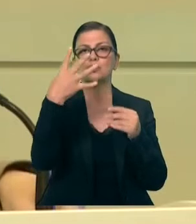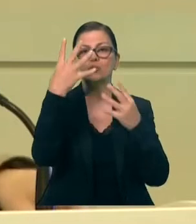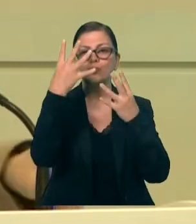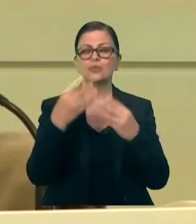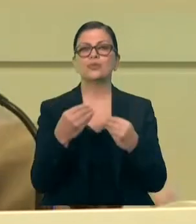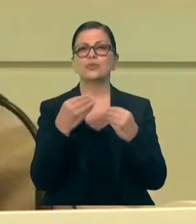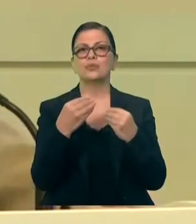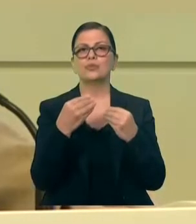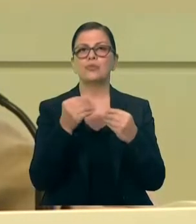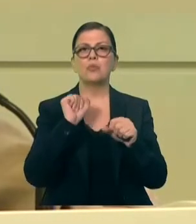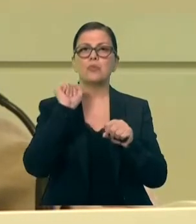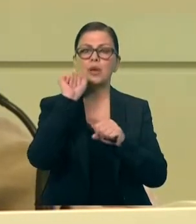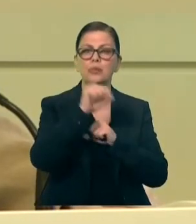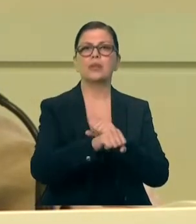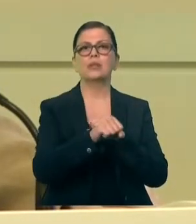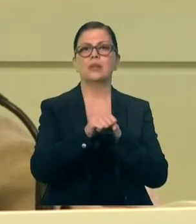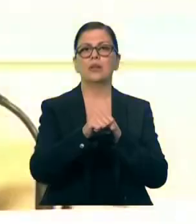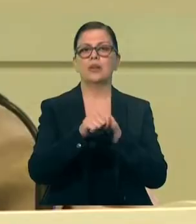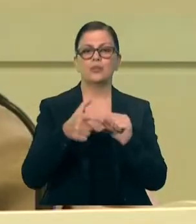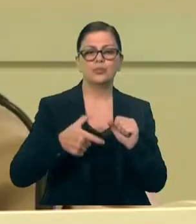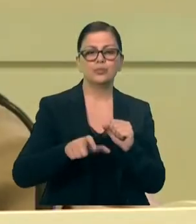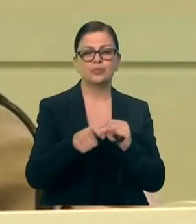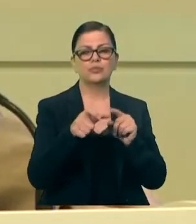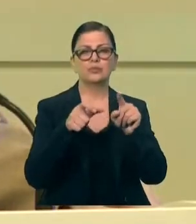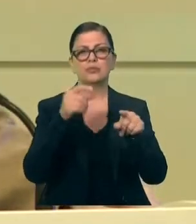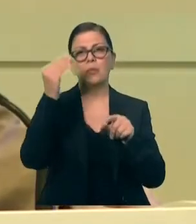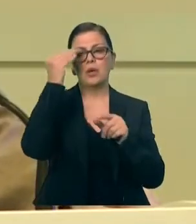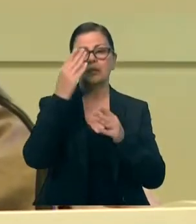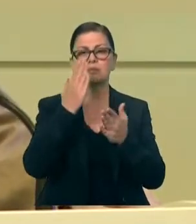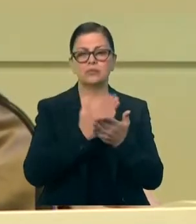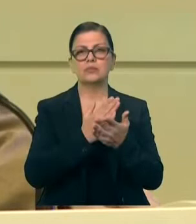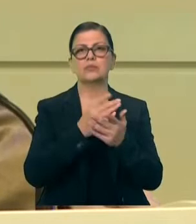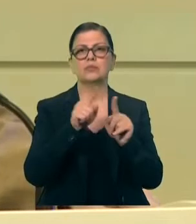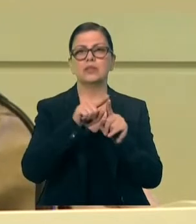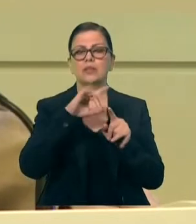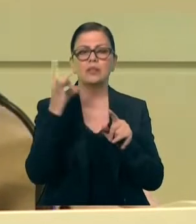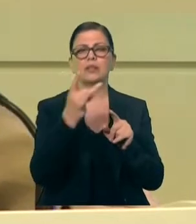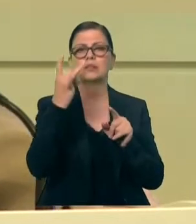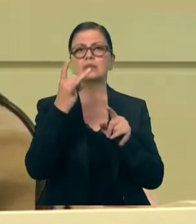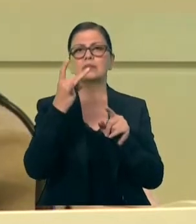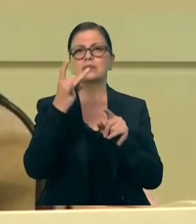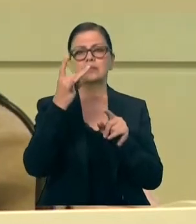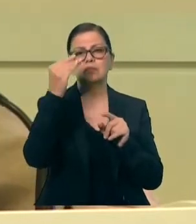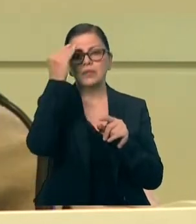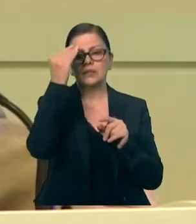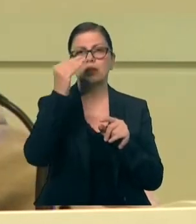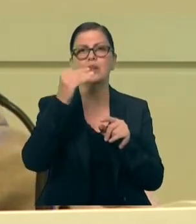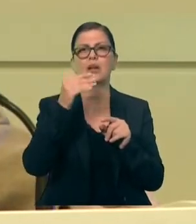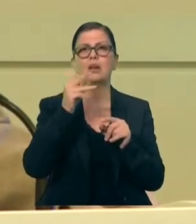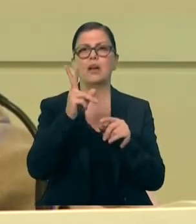keçdiyi zəfər yolunu simvolizə edir. Vahid ideya, vahid amal uğrunda dəmir yumruq